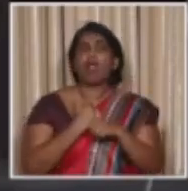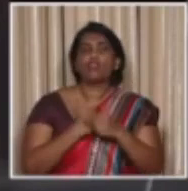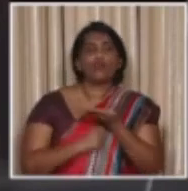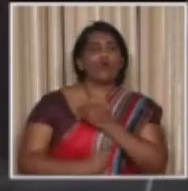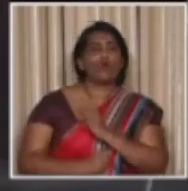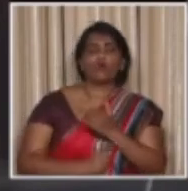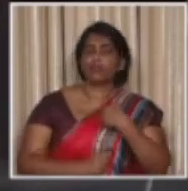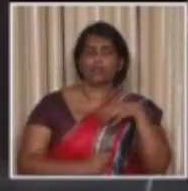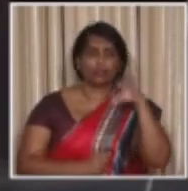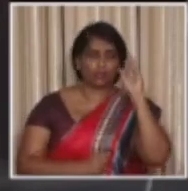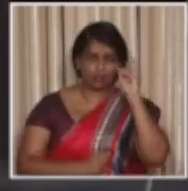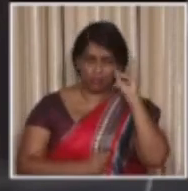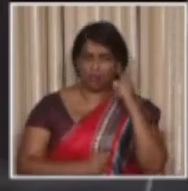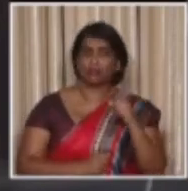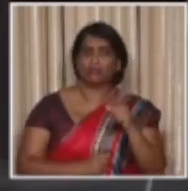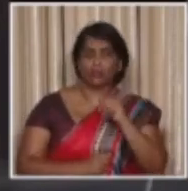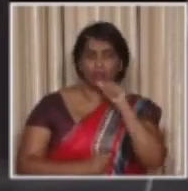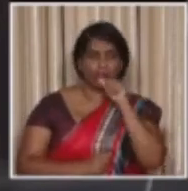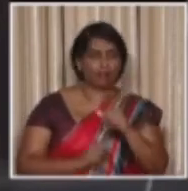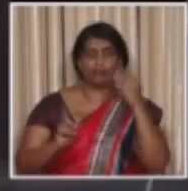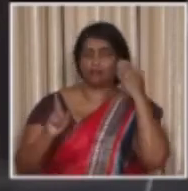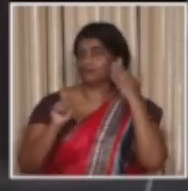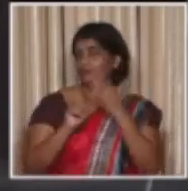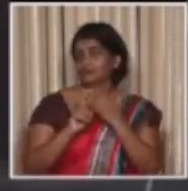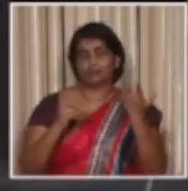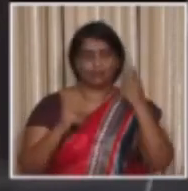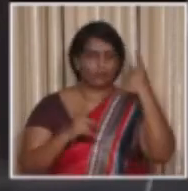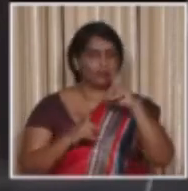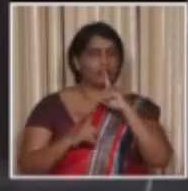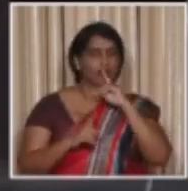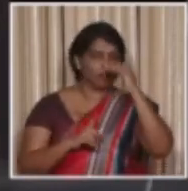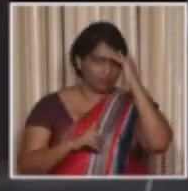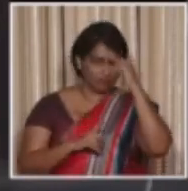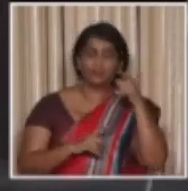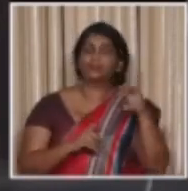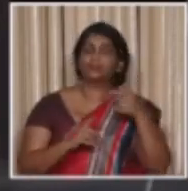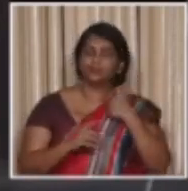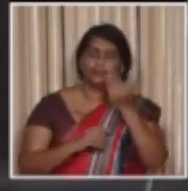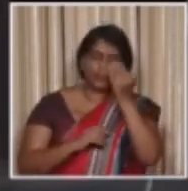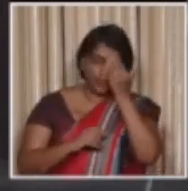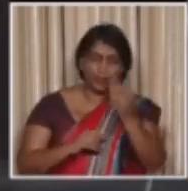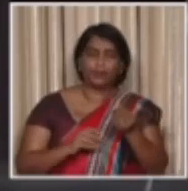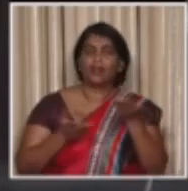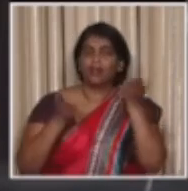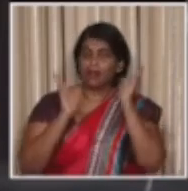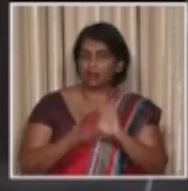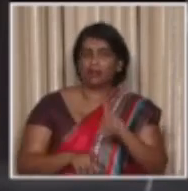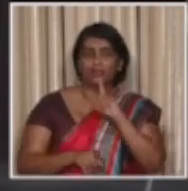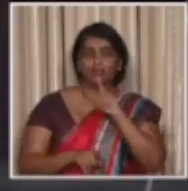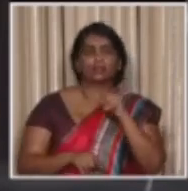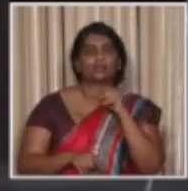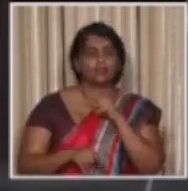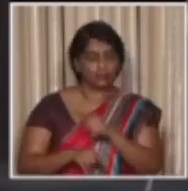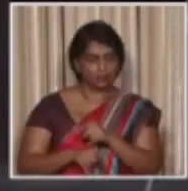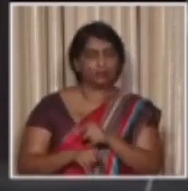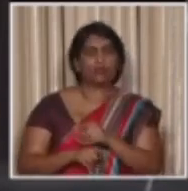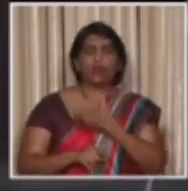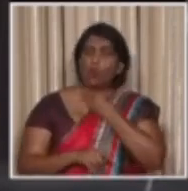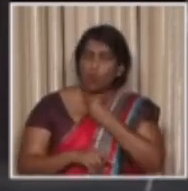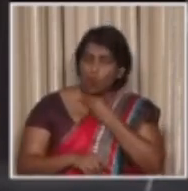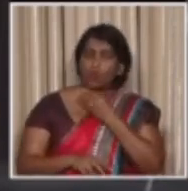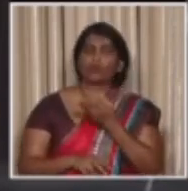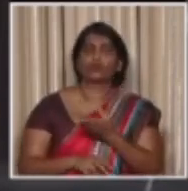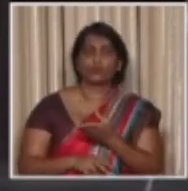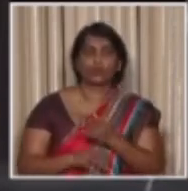අපිට තේරෙන්නේ නැහැ මේක සත්‍ය අරමුණක් නැහැ කරු නියෝජ්‍ය කතානේ ඉතින් මම කියනවා කරුණා කරලා අවසන් වශයෙන් කියනවා මේ මේක බොරුවක්